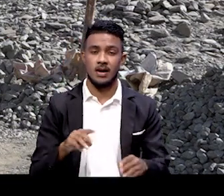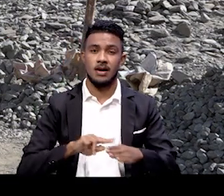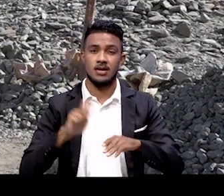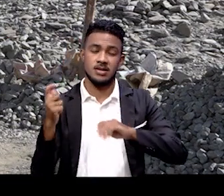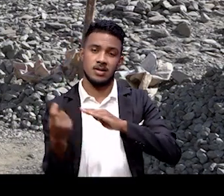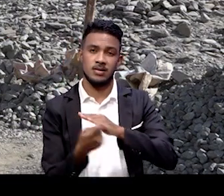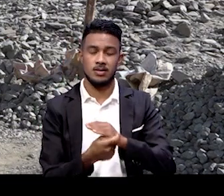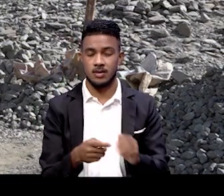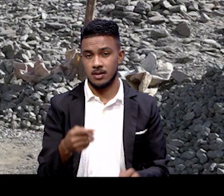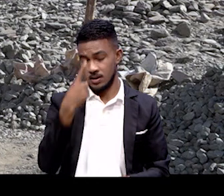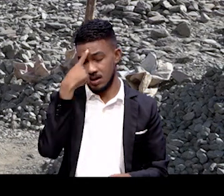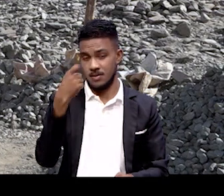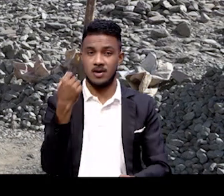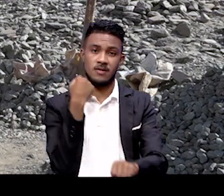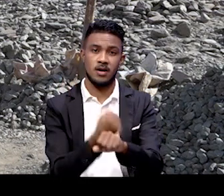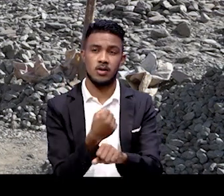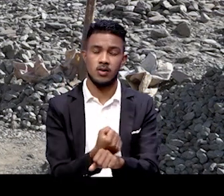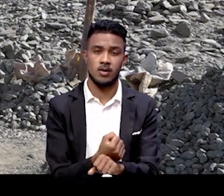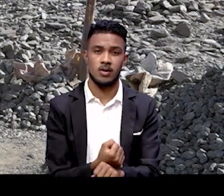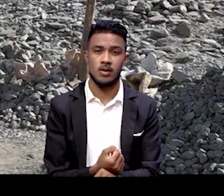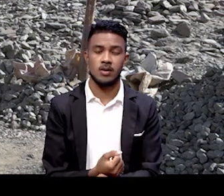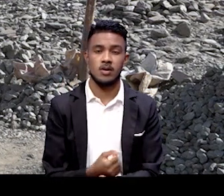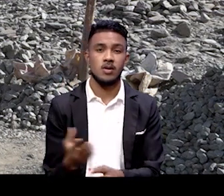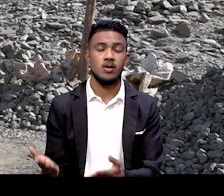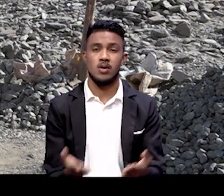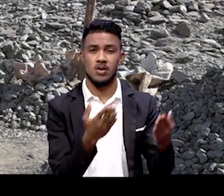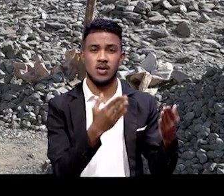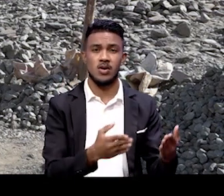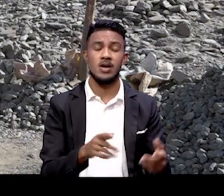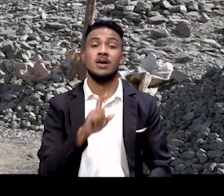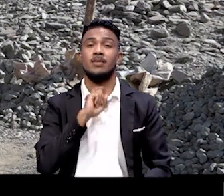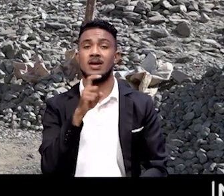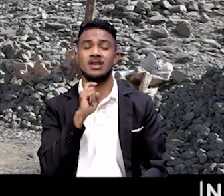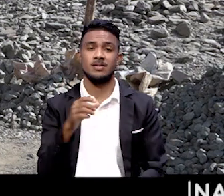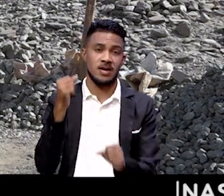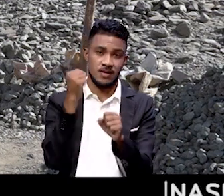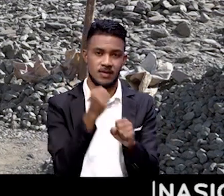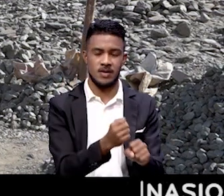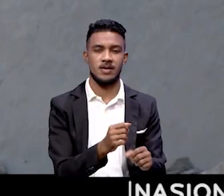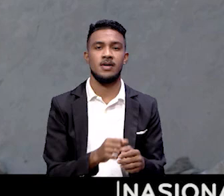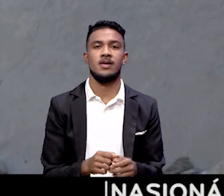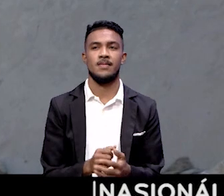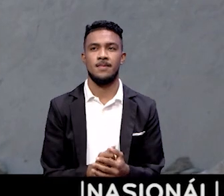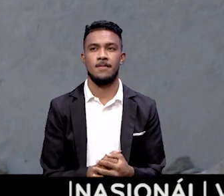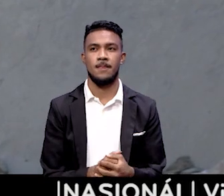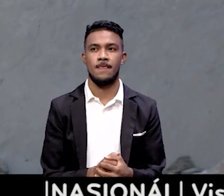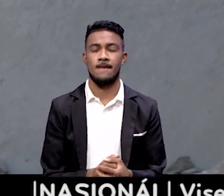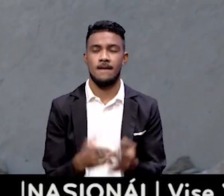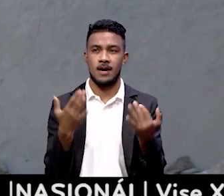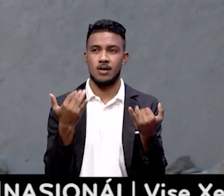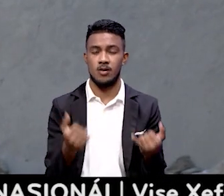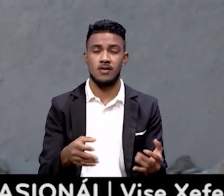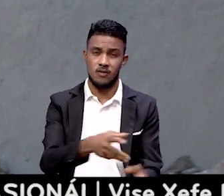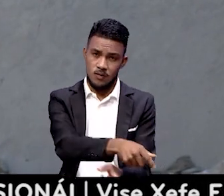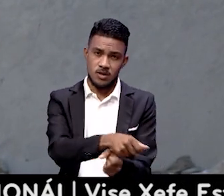mau satu luri ai luri besi ta luri besi maleko luri besi maleko mati agora lu put saya